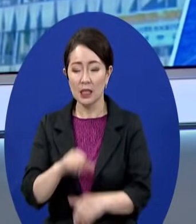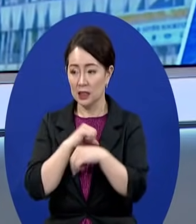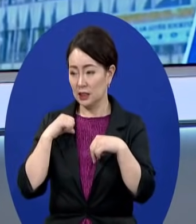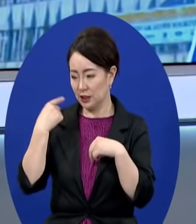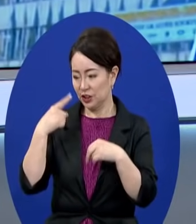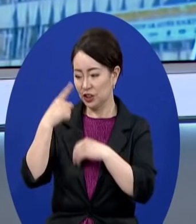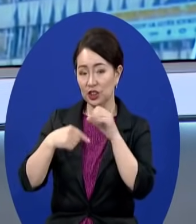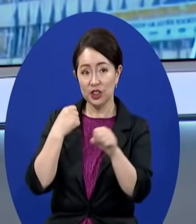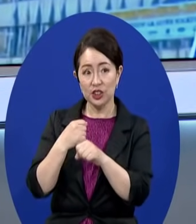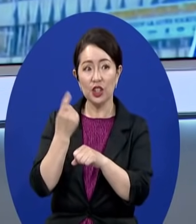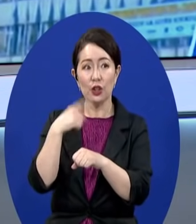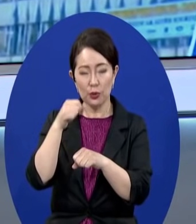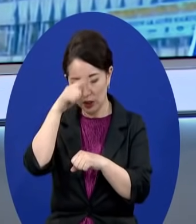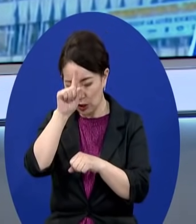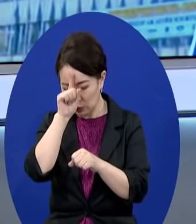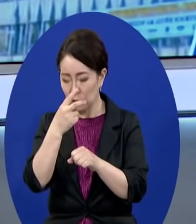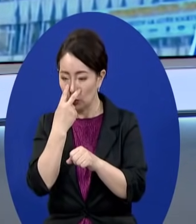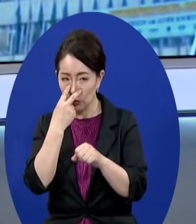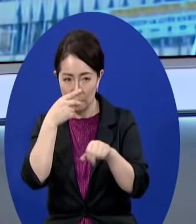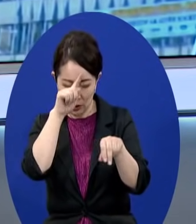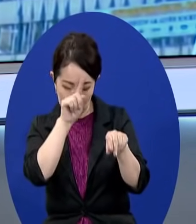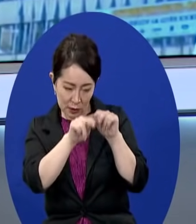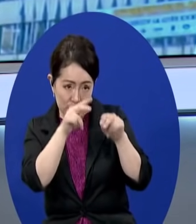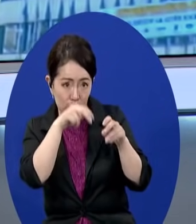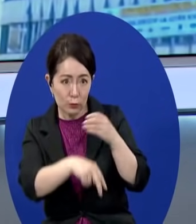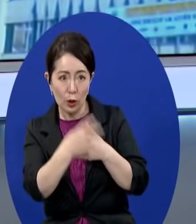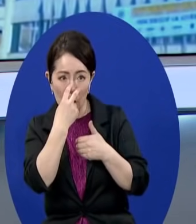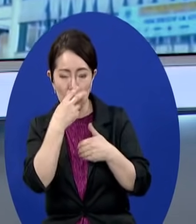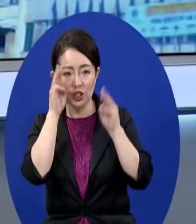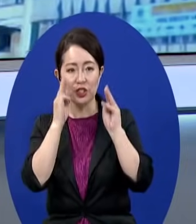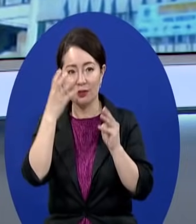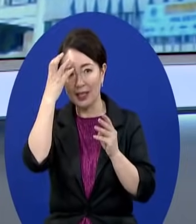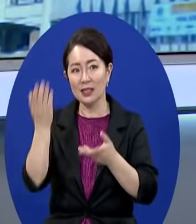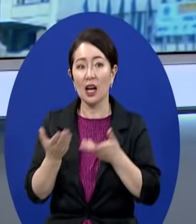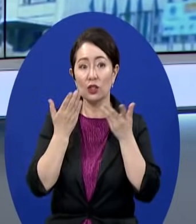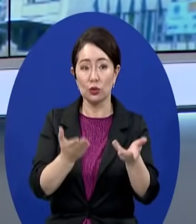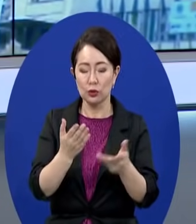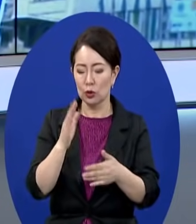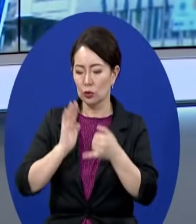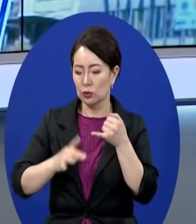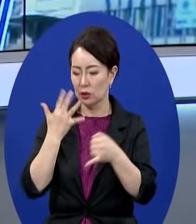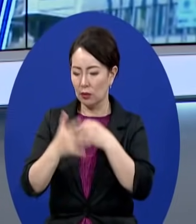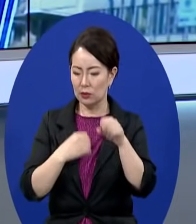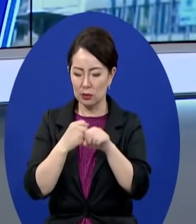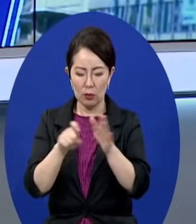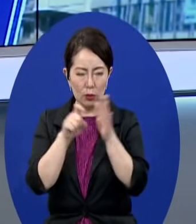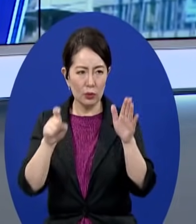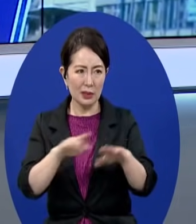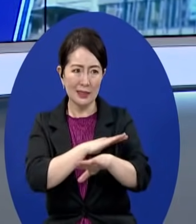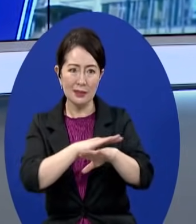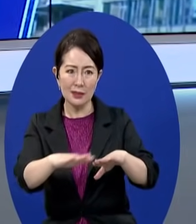Иргэдийг жилд нэг удаа эрүүл мэндийн бүрэн үзлэг томруулах шийдвэрийг засгийн газар гаргалаа. Сүүлийн 5 жил гар хүрээгүй Улаанбаатар хотын